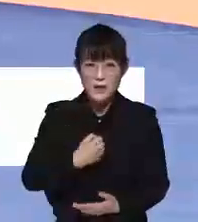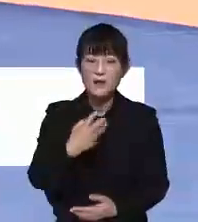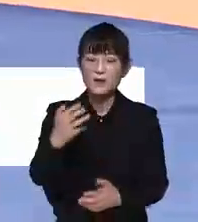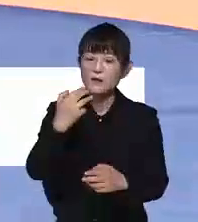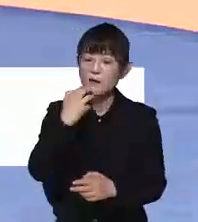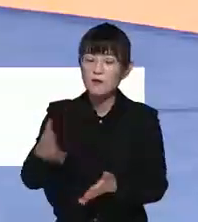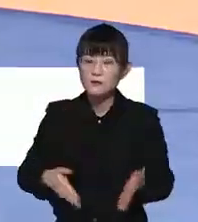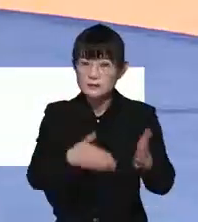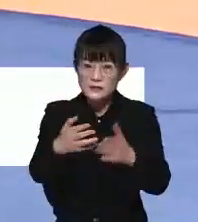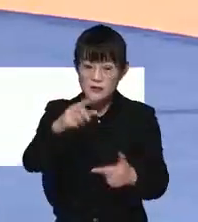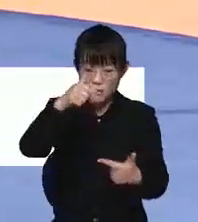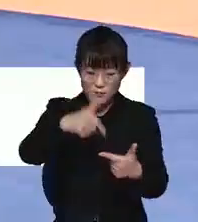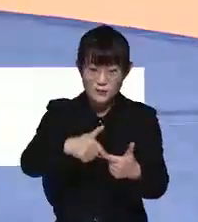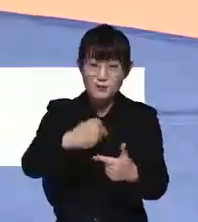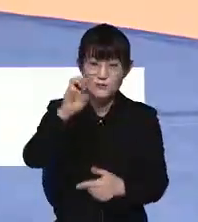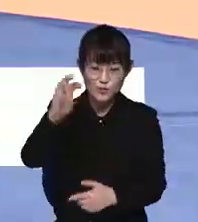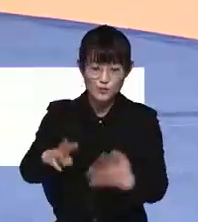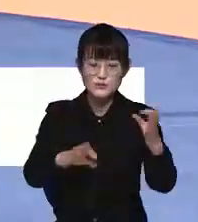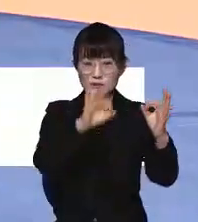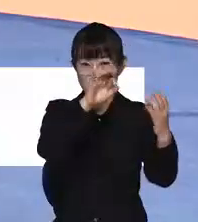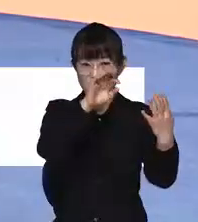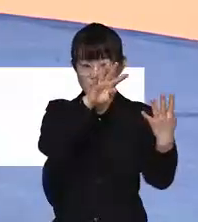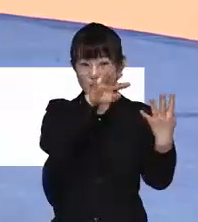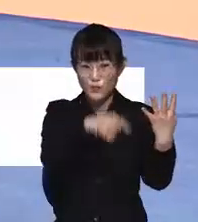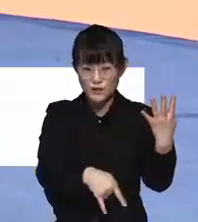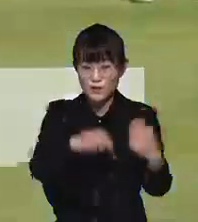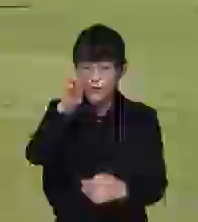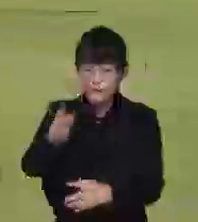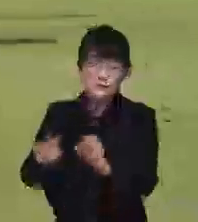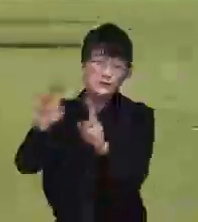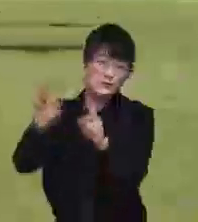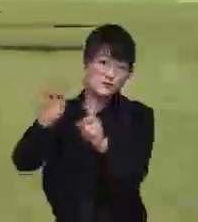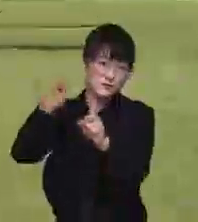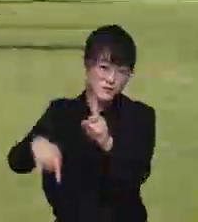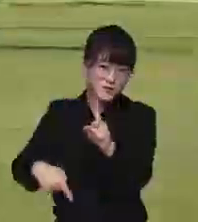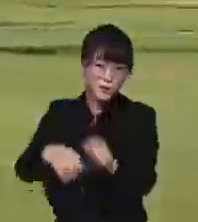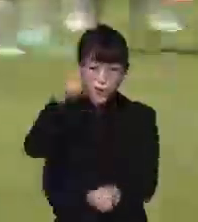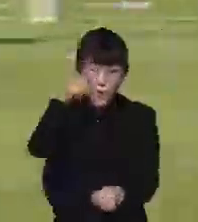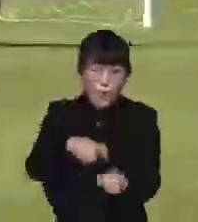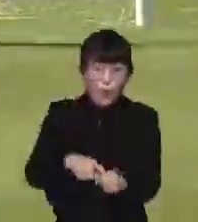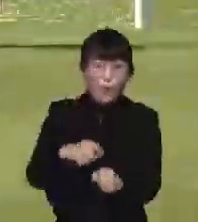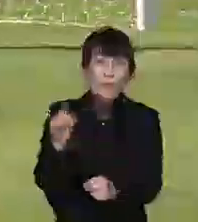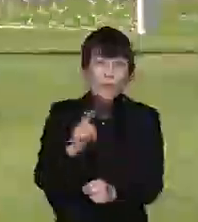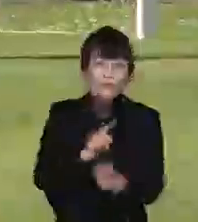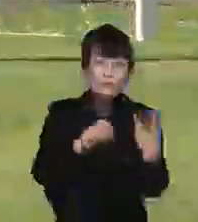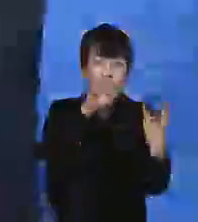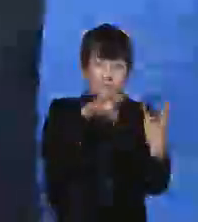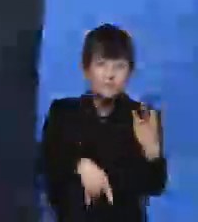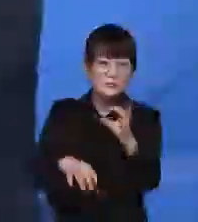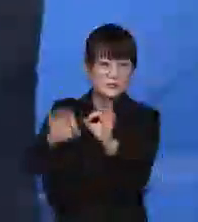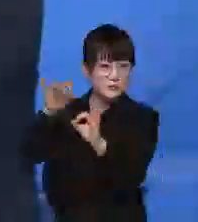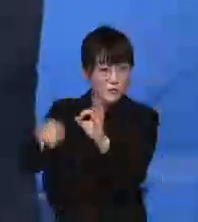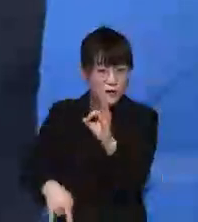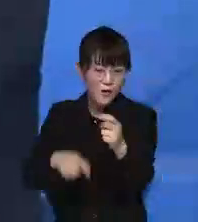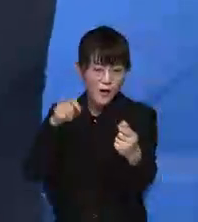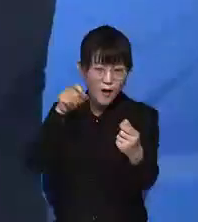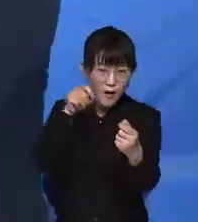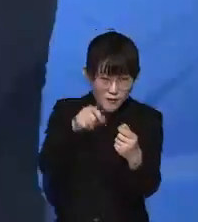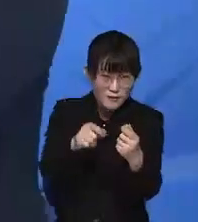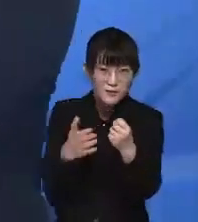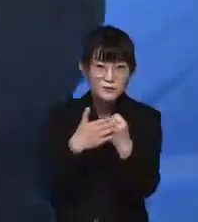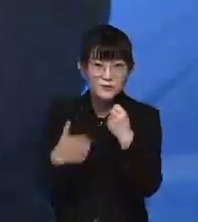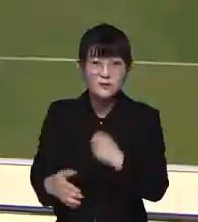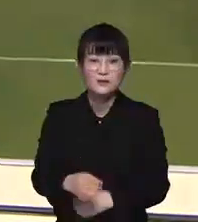이어 4위를, 광주는 11위에 올라 있습니다. 당초 목표한 3위와 10위권 진입에 문턱에 다다르고